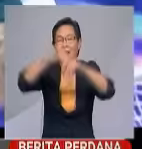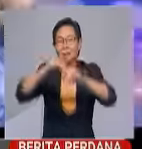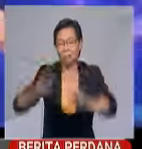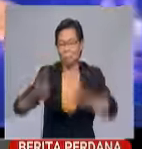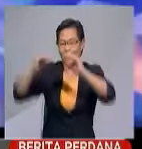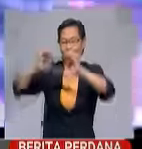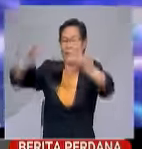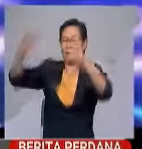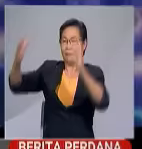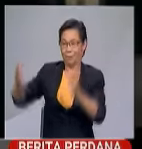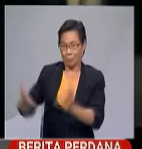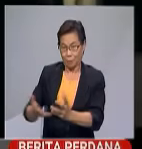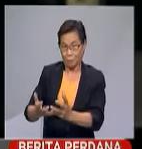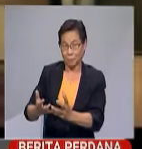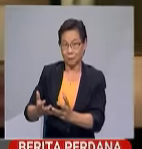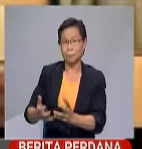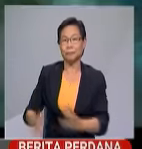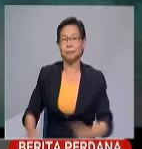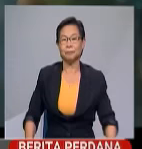antarabangsa.